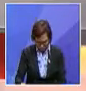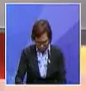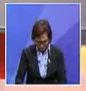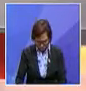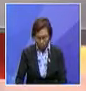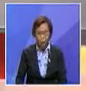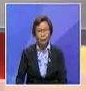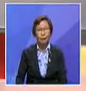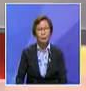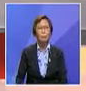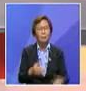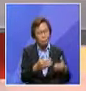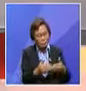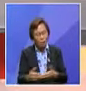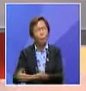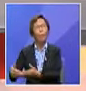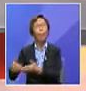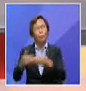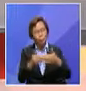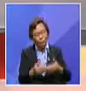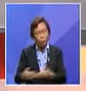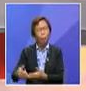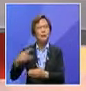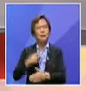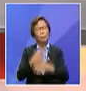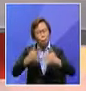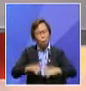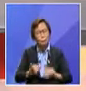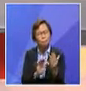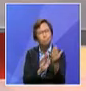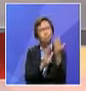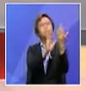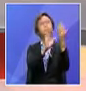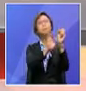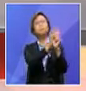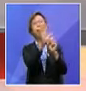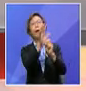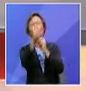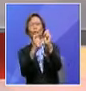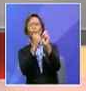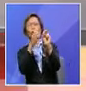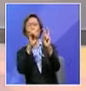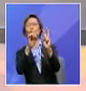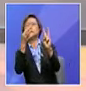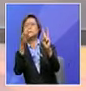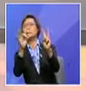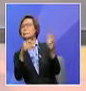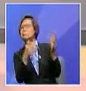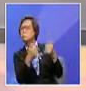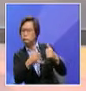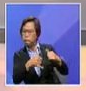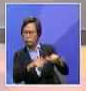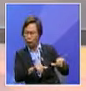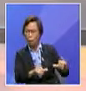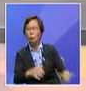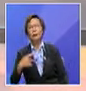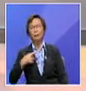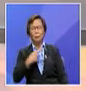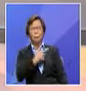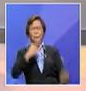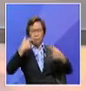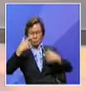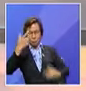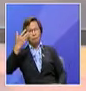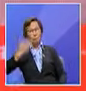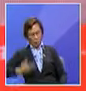kesinambungan kita sedang dan masih berhadapan dengan pandemik COVID-19. Jadi sebagai kerajaan,